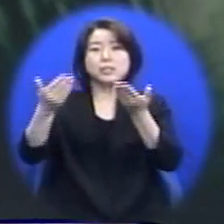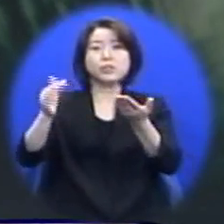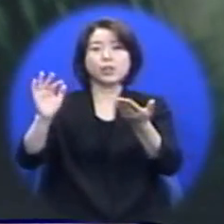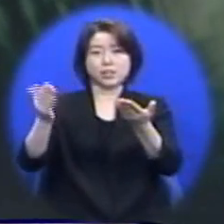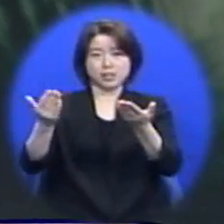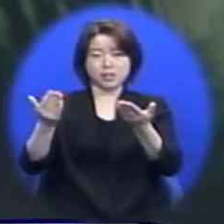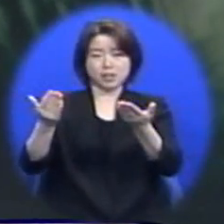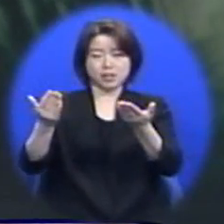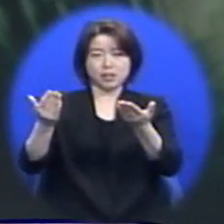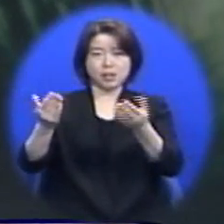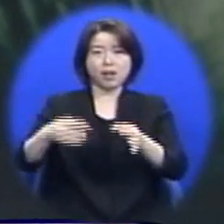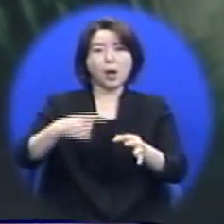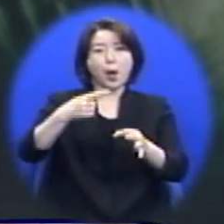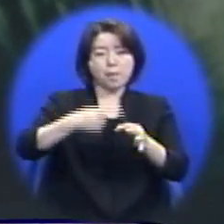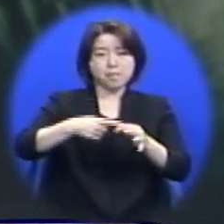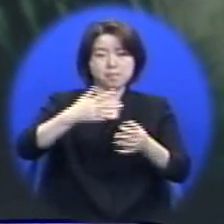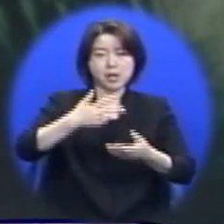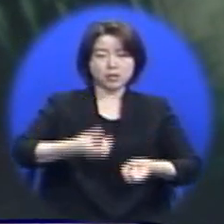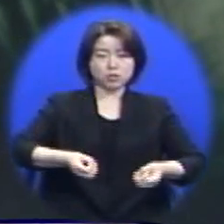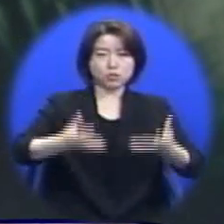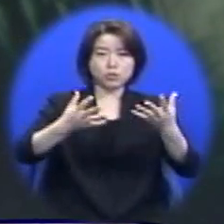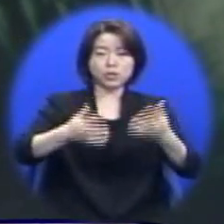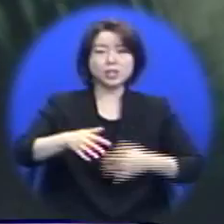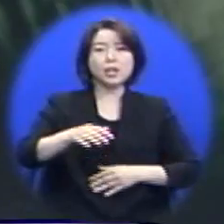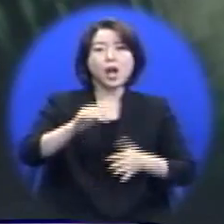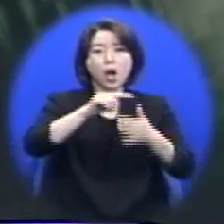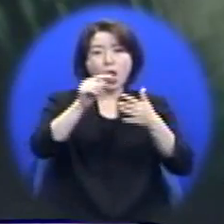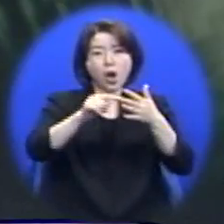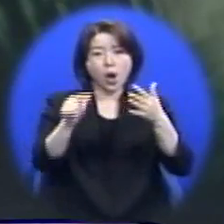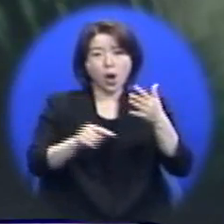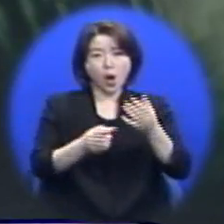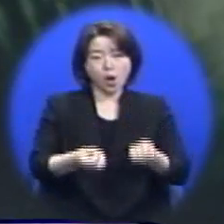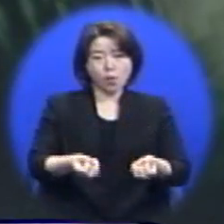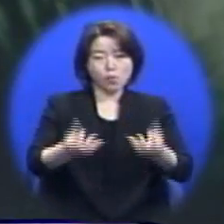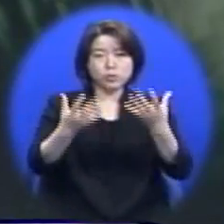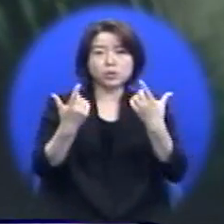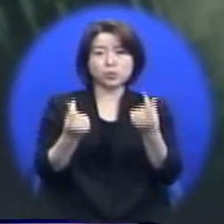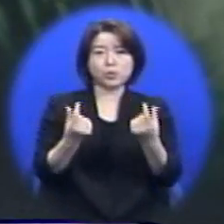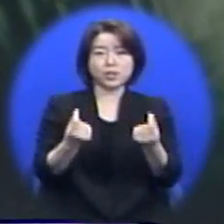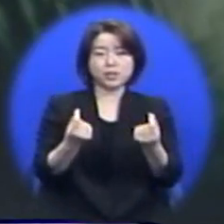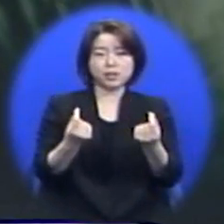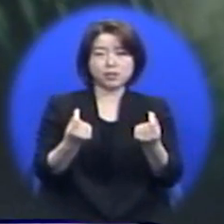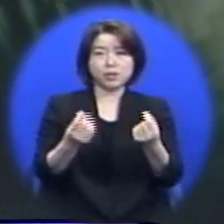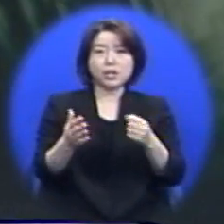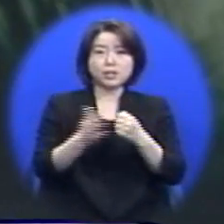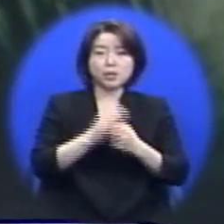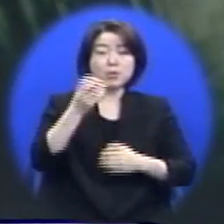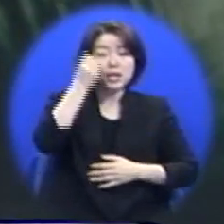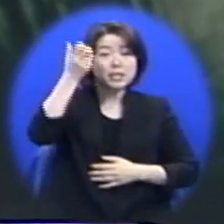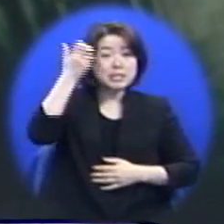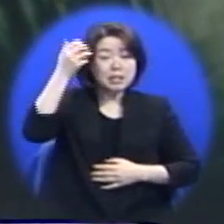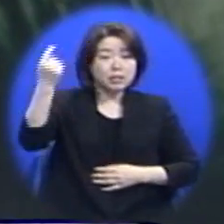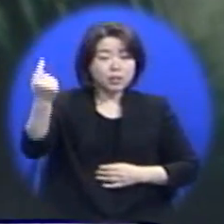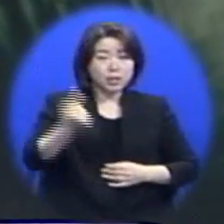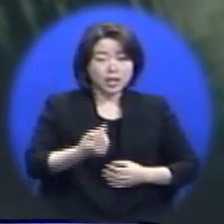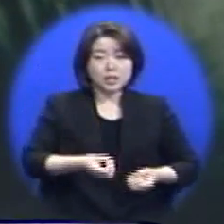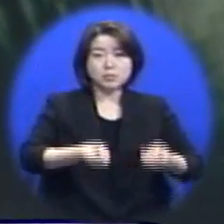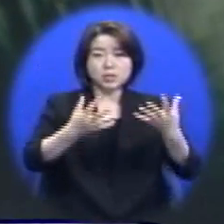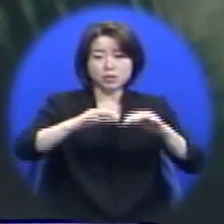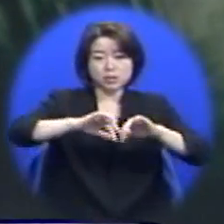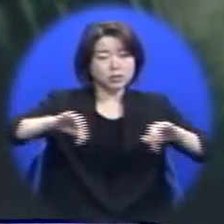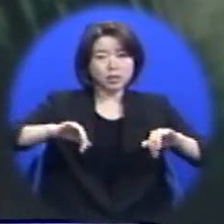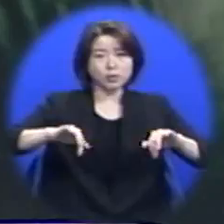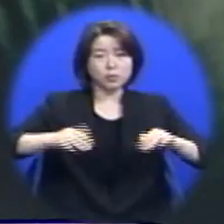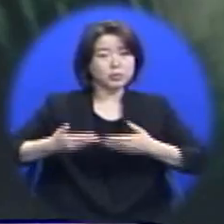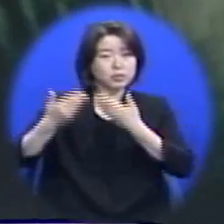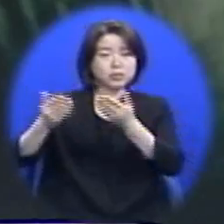바로 오순절인 것입니다. 그러므로 우리는 성령 강림주의를 따로 지키지 않아요. 왜? 맥주절에 성령